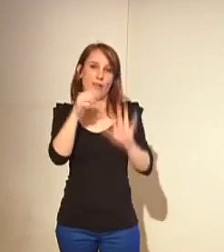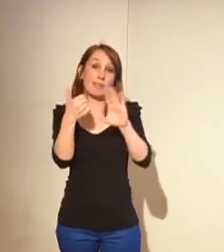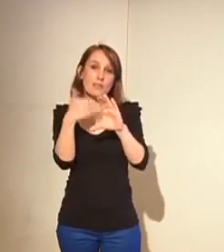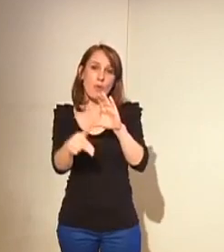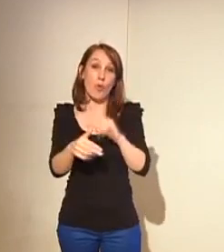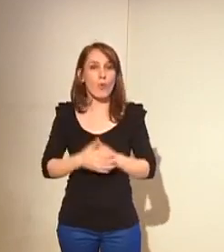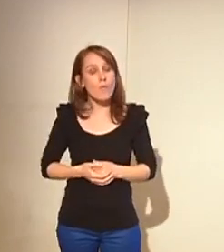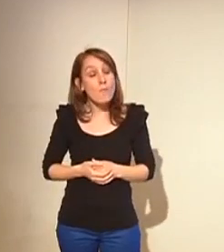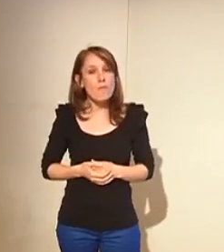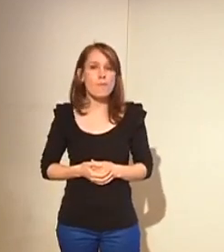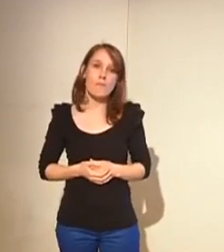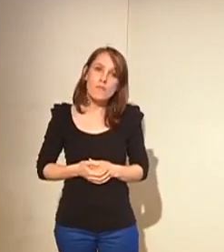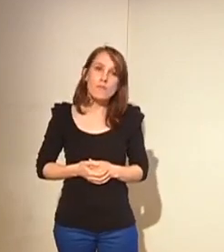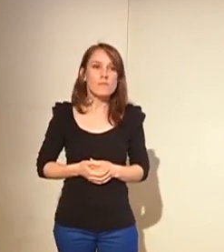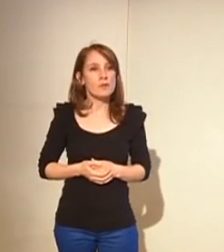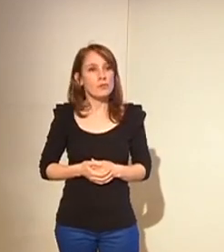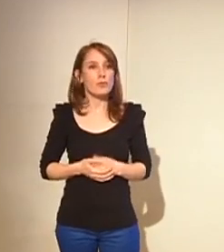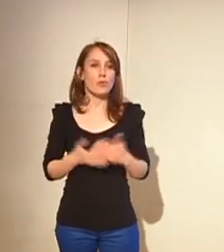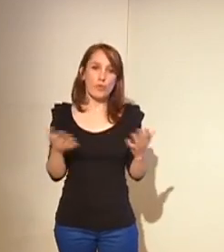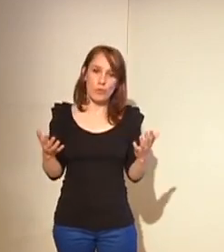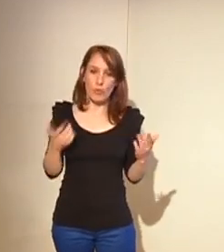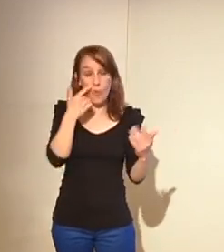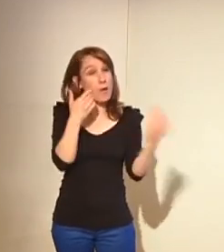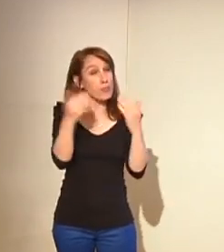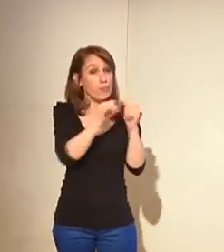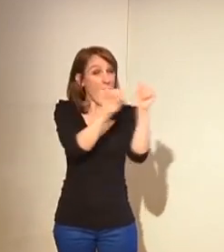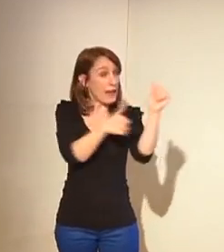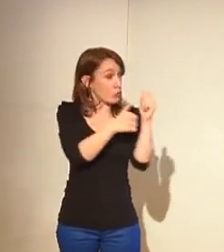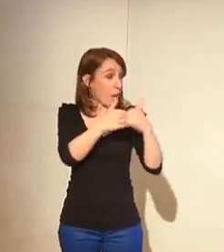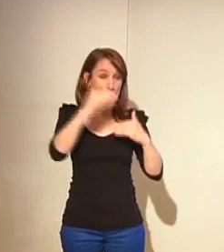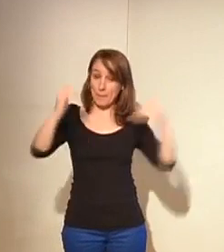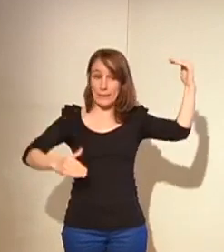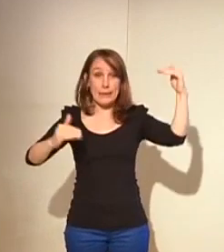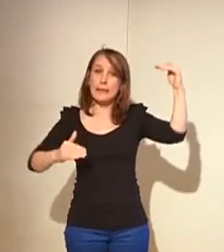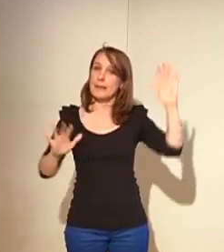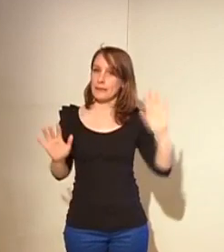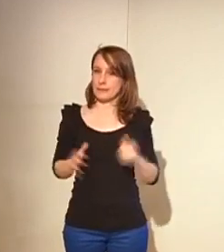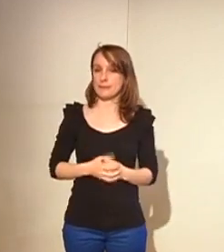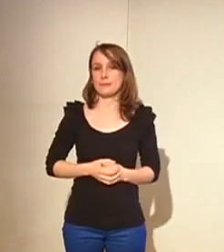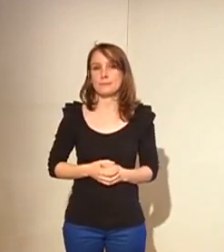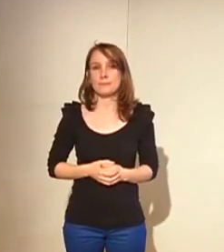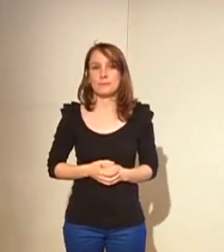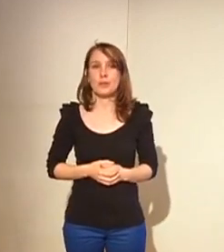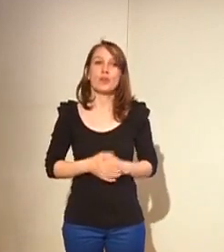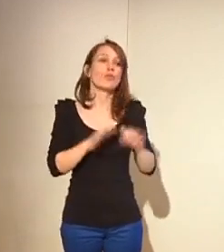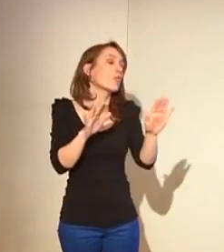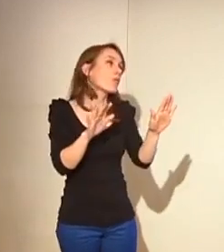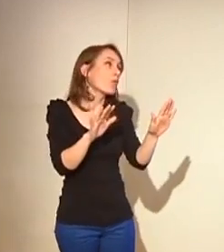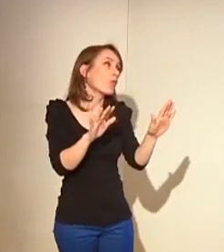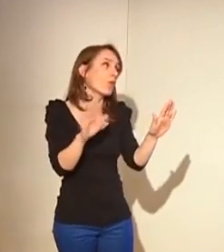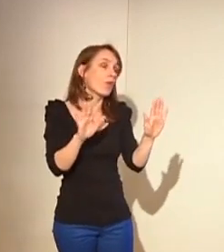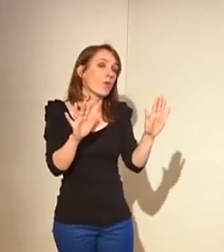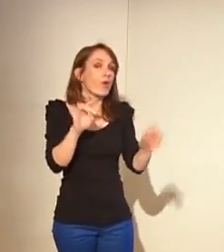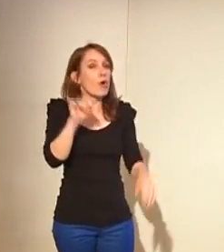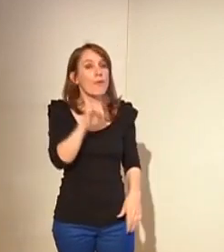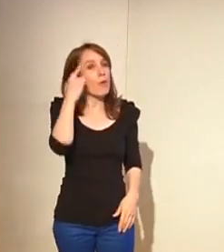voilà la marge elle était sur les adjoint voilà je pour pas qu'on ait l'impression que il